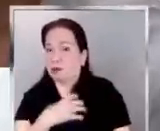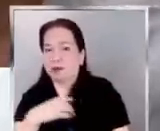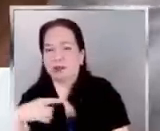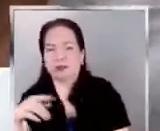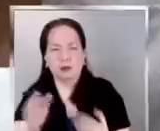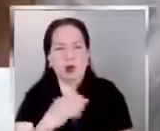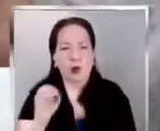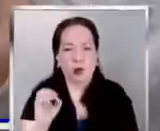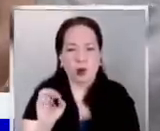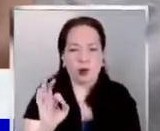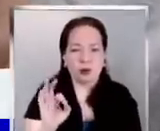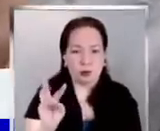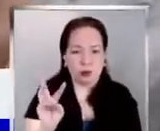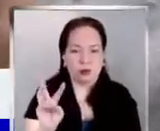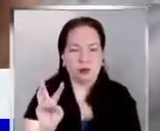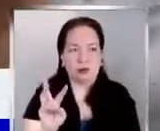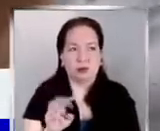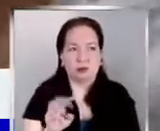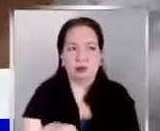Napakasakit po, sir.